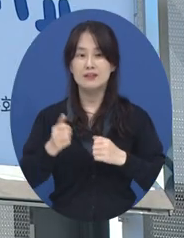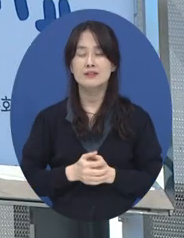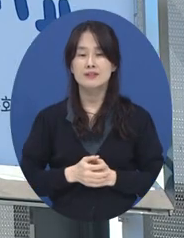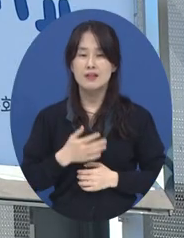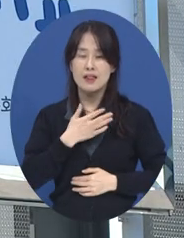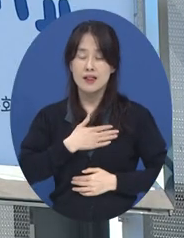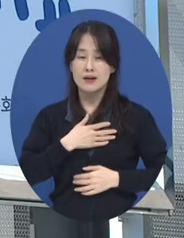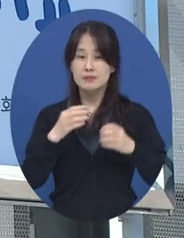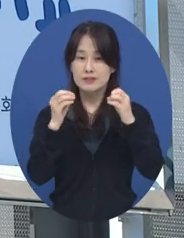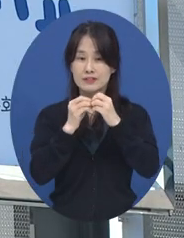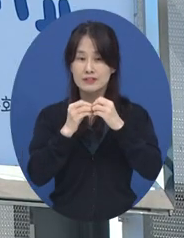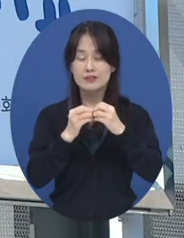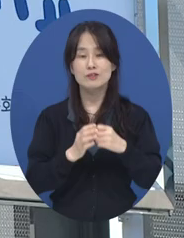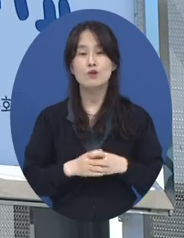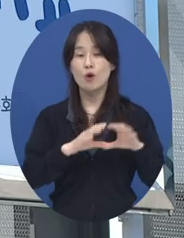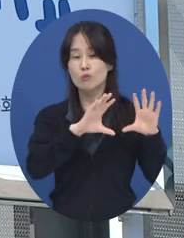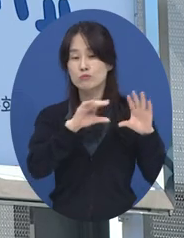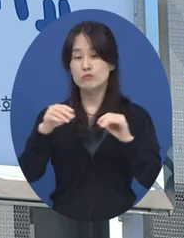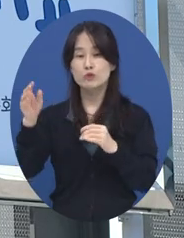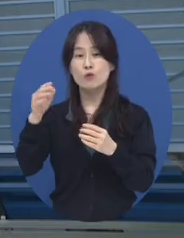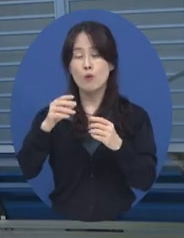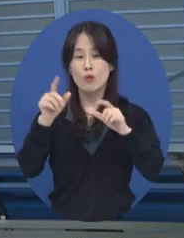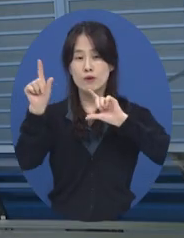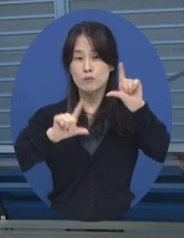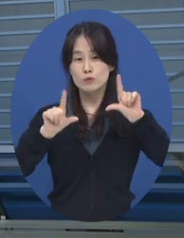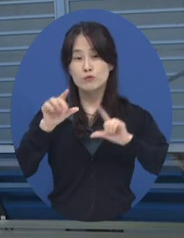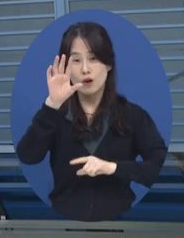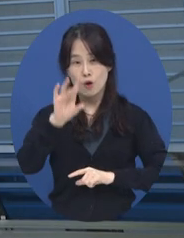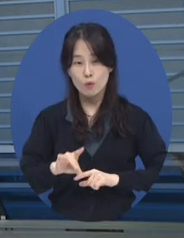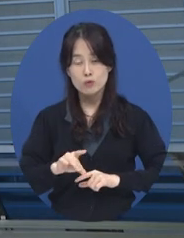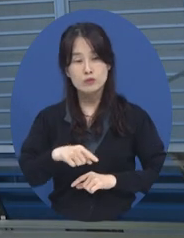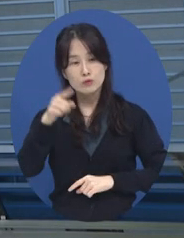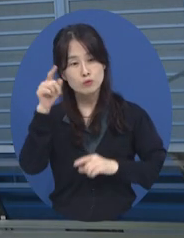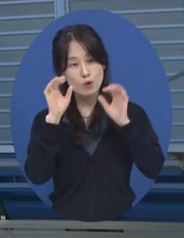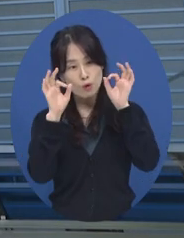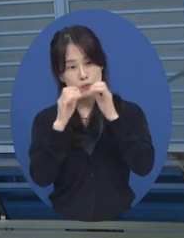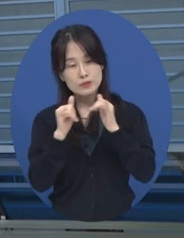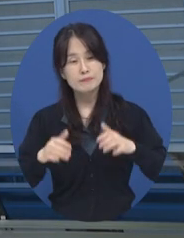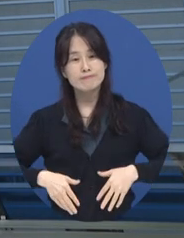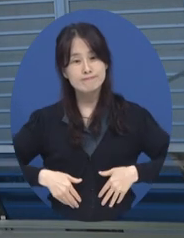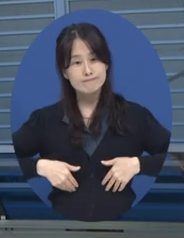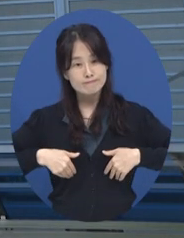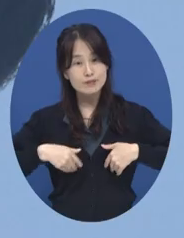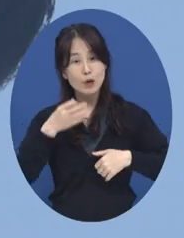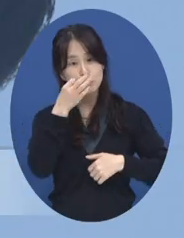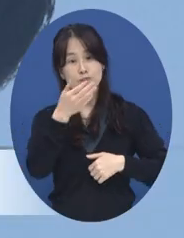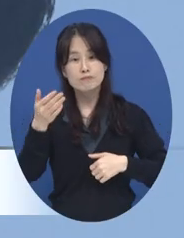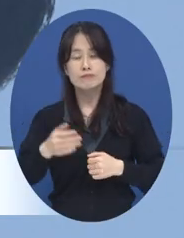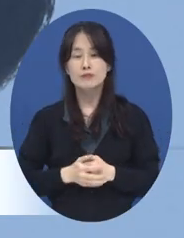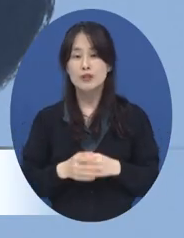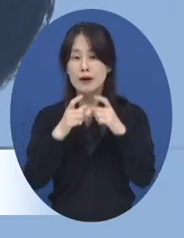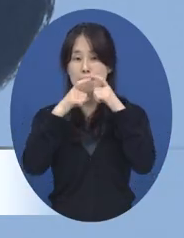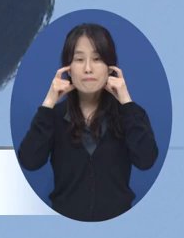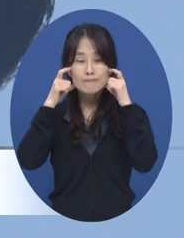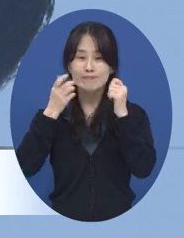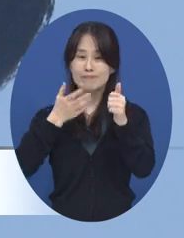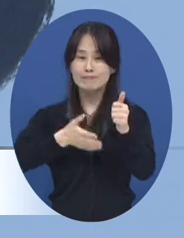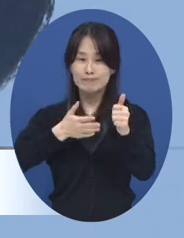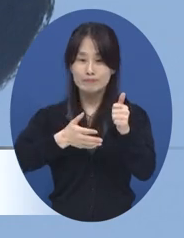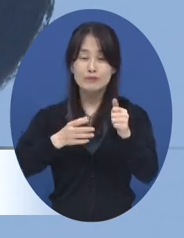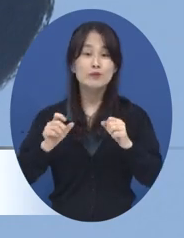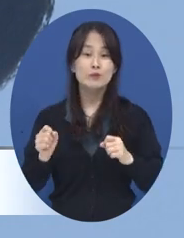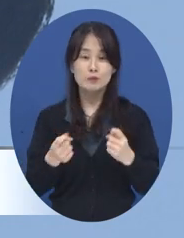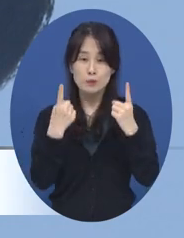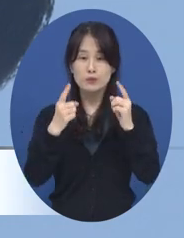감성적인 글귀가 부드러운 서체와 어우러져 오가는 사람들에게 따스함을 줍니다. 마스크 착용을 독려하는